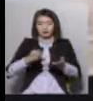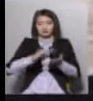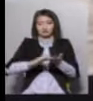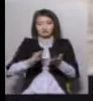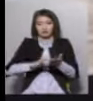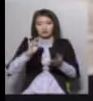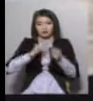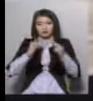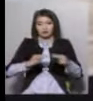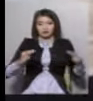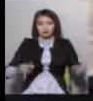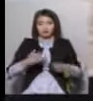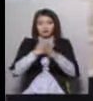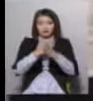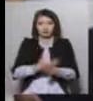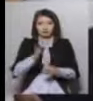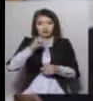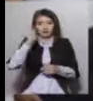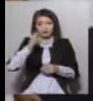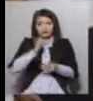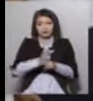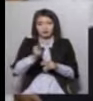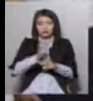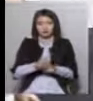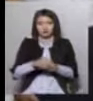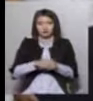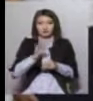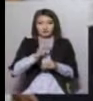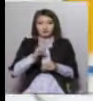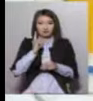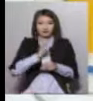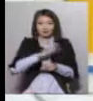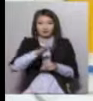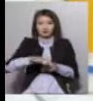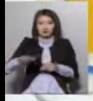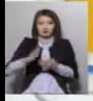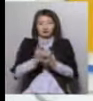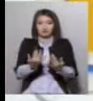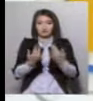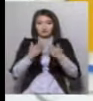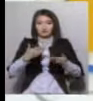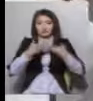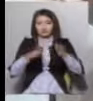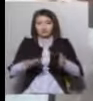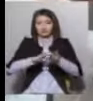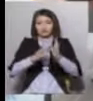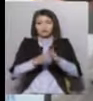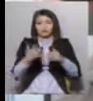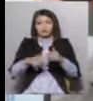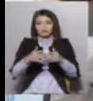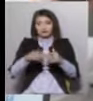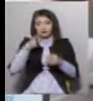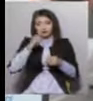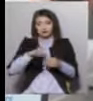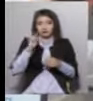Учитель помогает учеными нам стать. У этих юных школьников такая возможность появилась с открытием IT-класса в средней школе номер 1 в селе